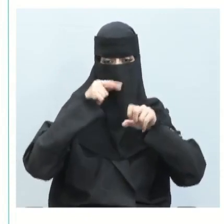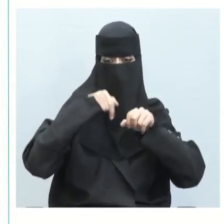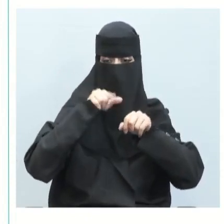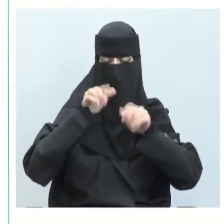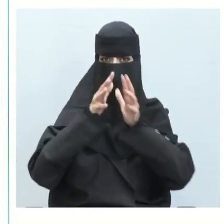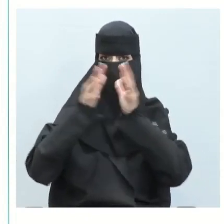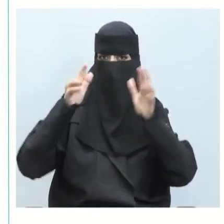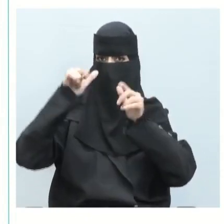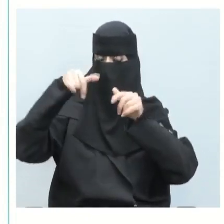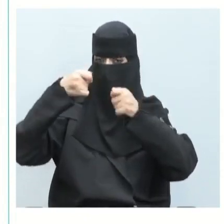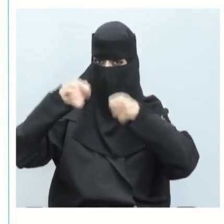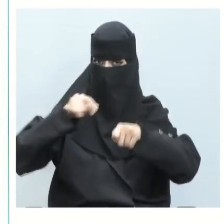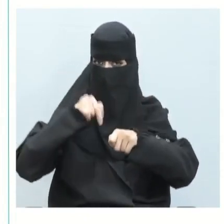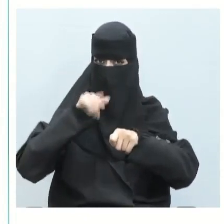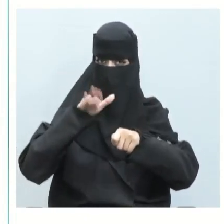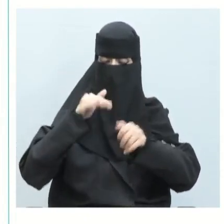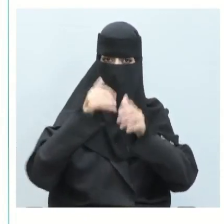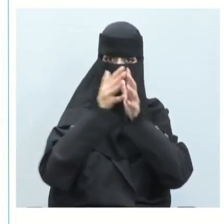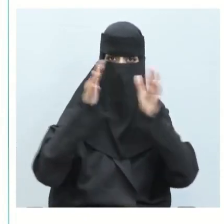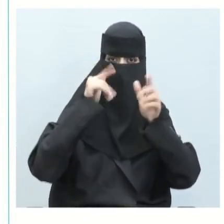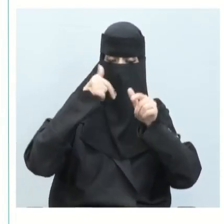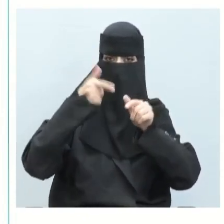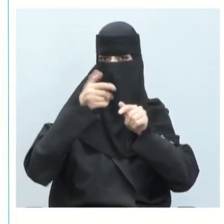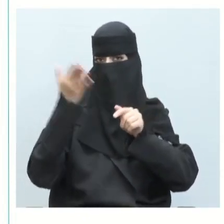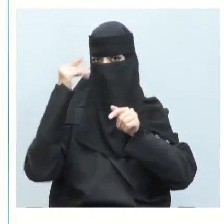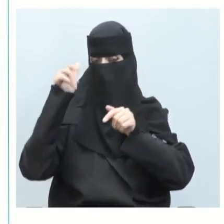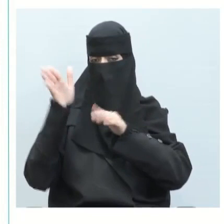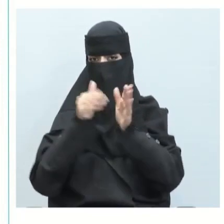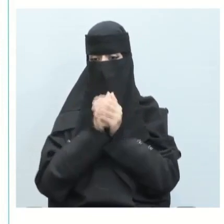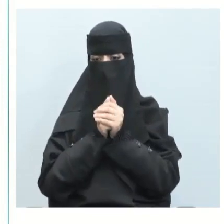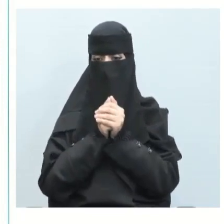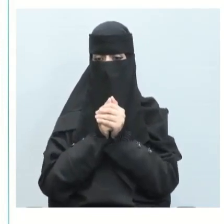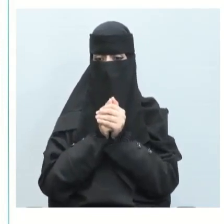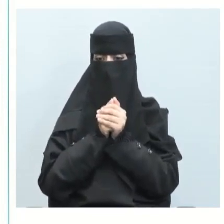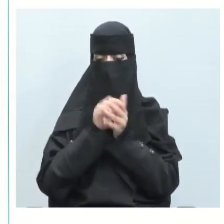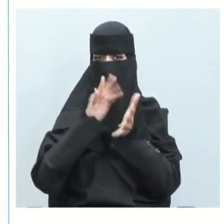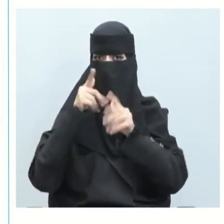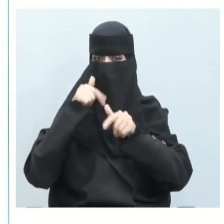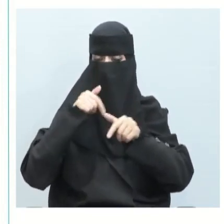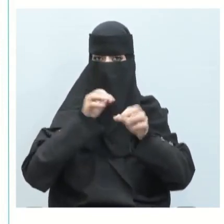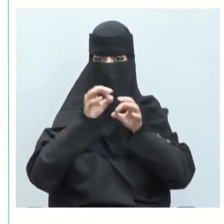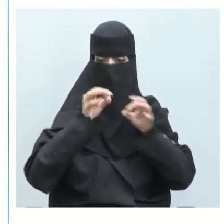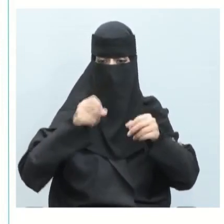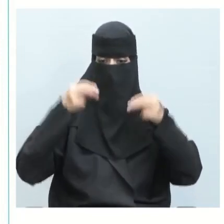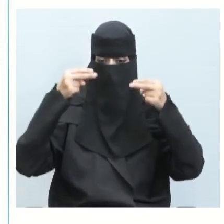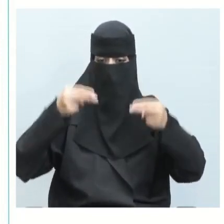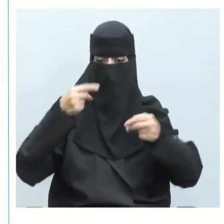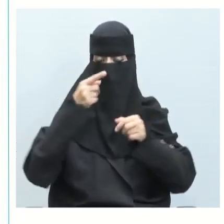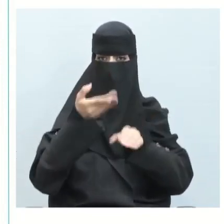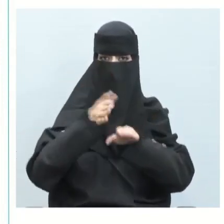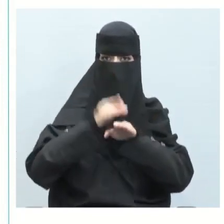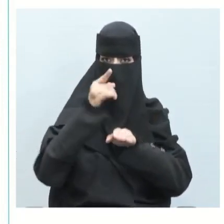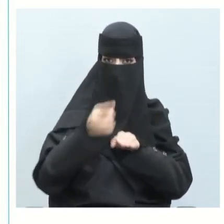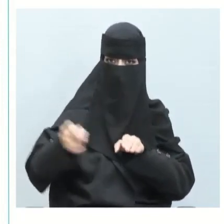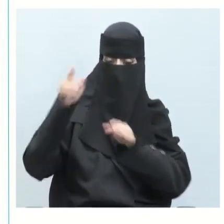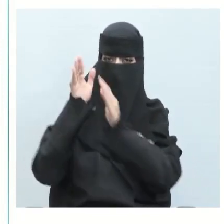ان نعظم الايراد لكي نجعله اكبر مما كان عليه في السابق ويمكن لتخطيط الفعاليات على مدار